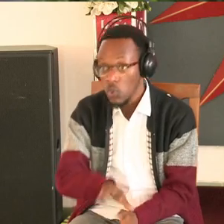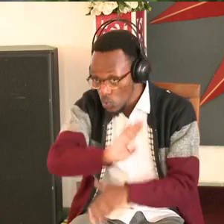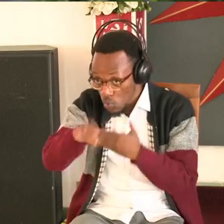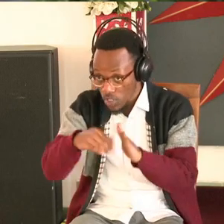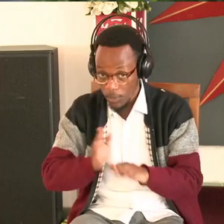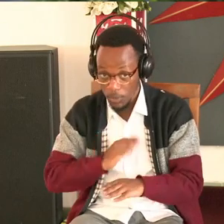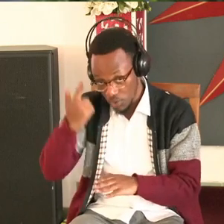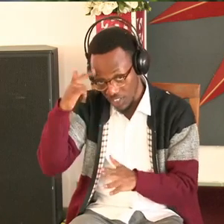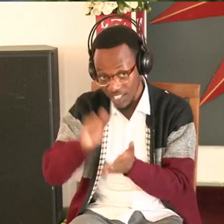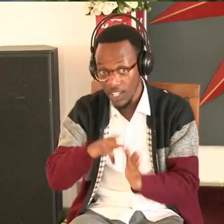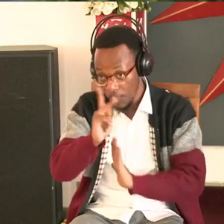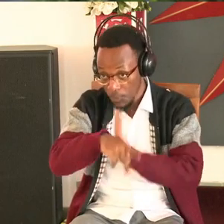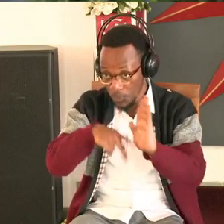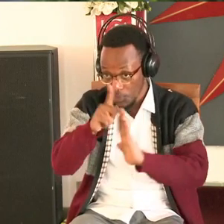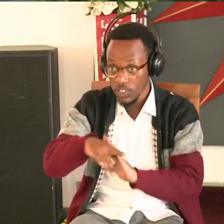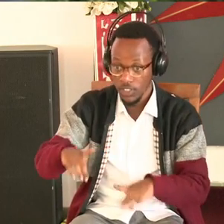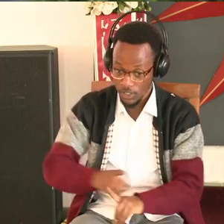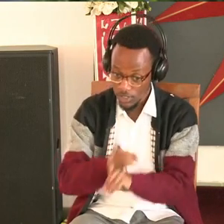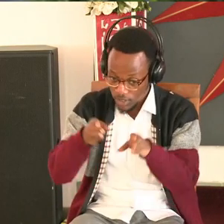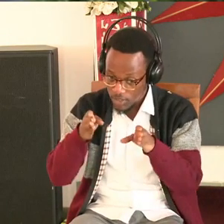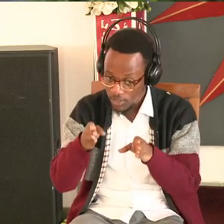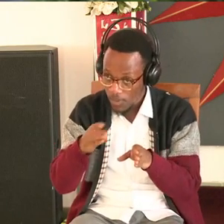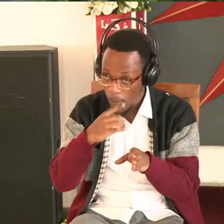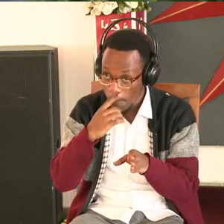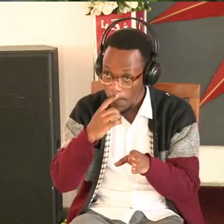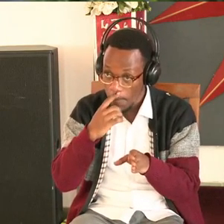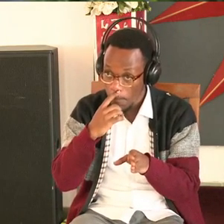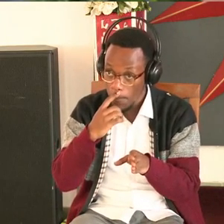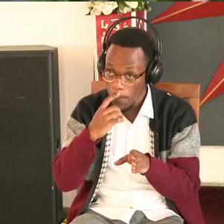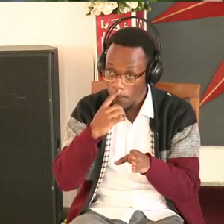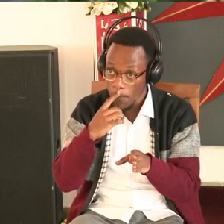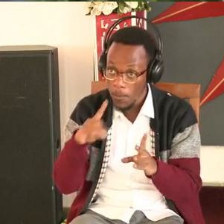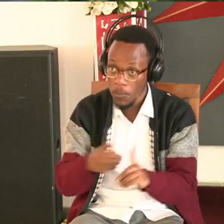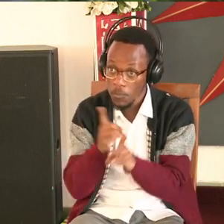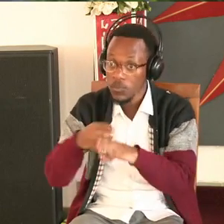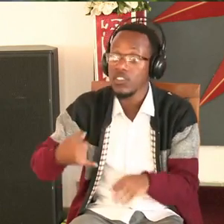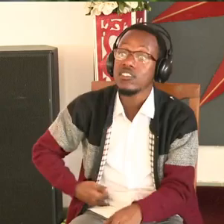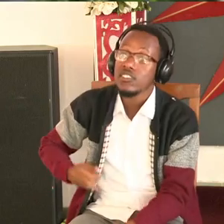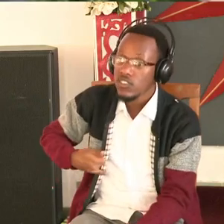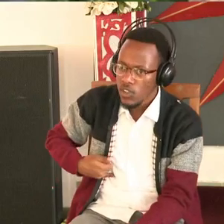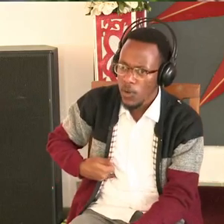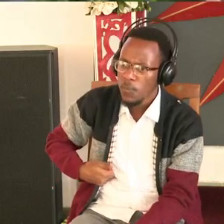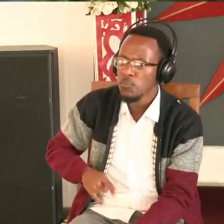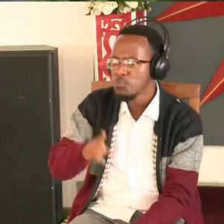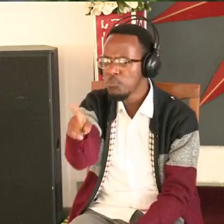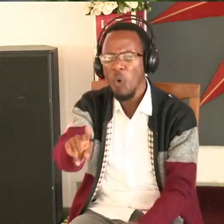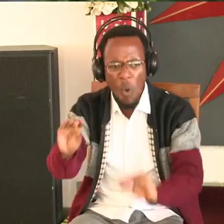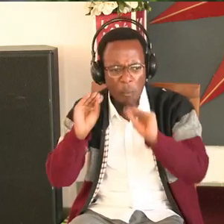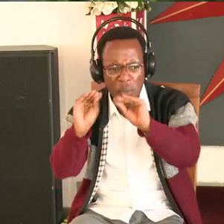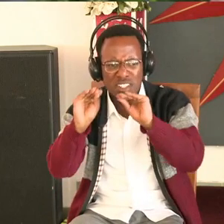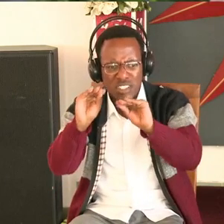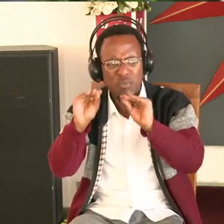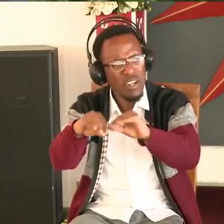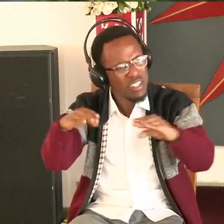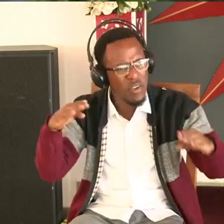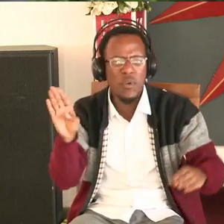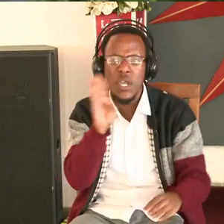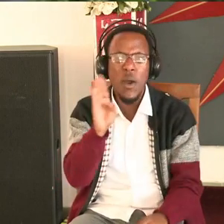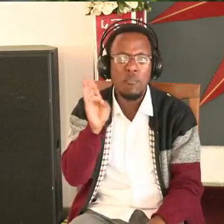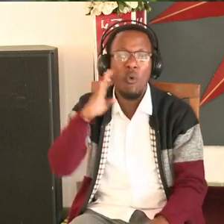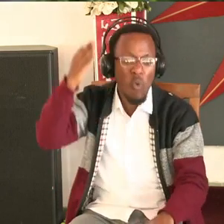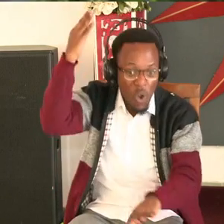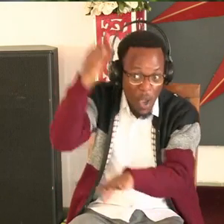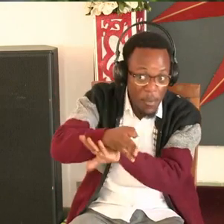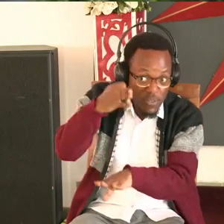tuzi uko mu gihe cy'intumwa n'igihe cya Yohana inyigisho